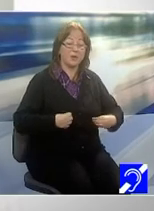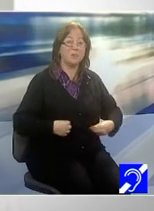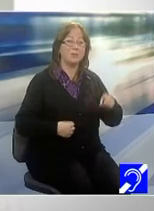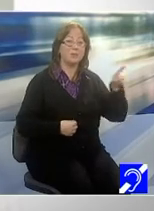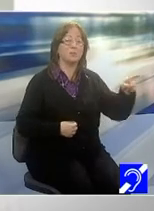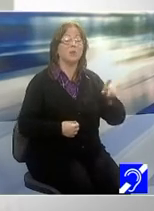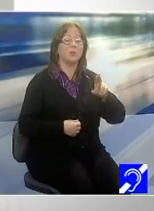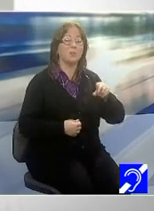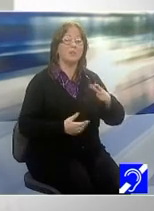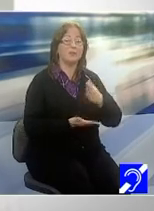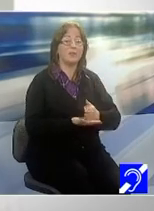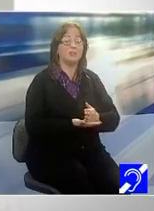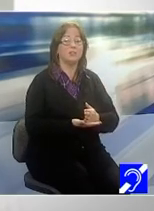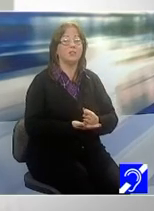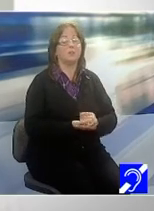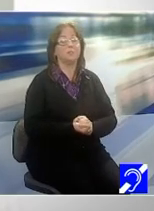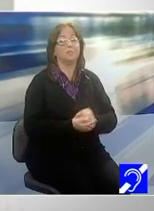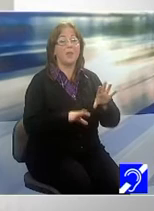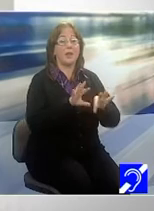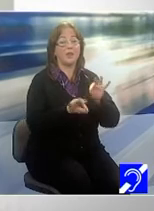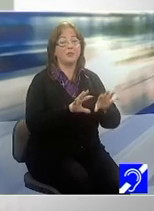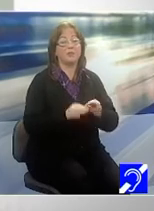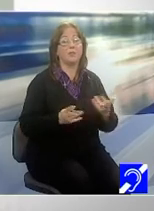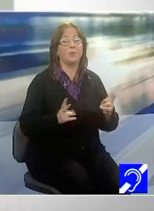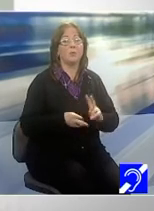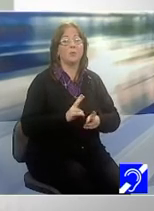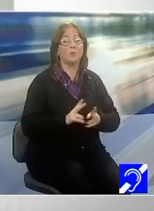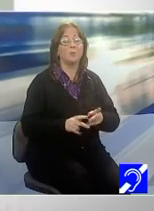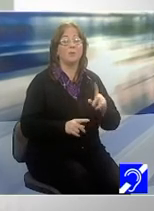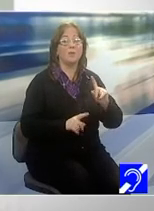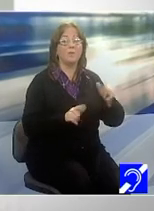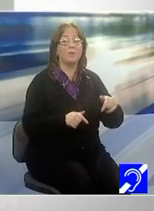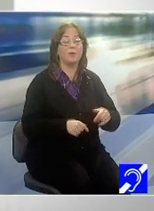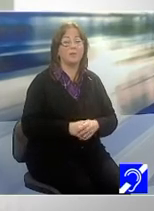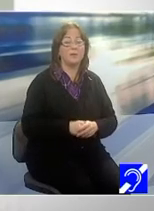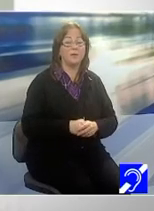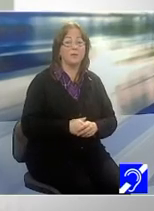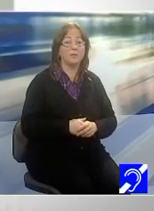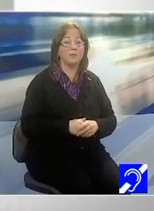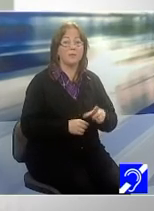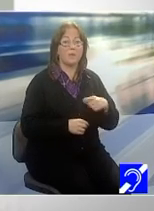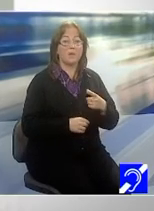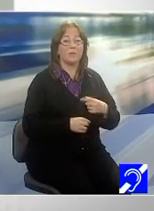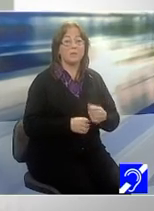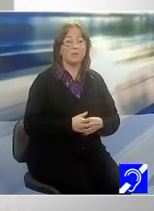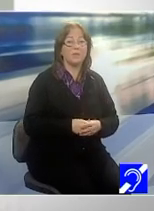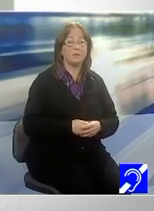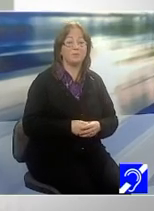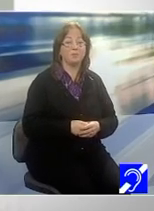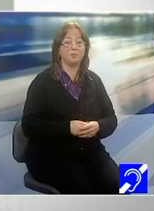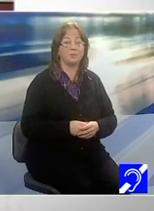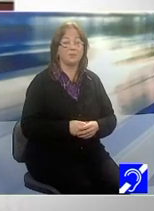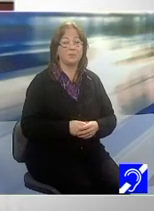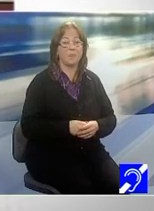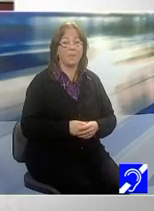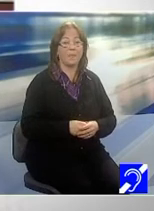fost puse acolo, chestiuni. Probabil, și la presiunea societății civile, nu? Fiindcă era unul dintre punctele... Și la presiunea străzii, până la urmă, că